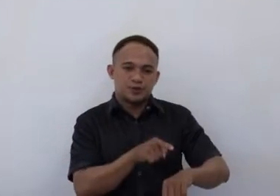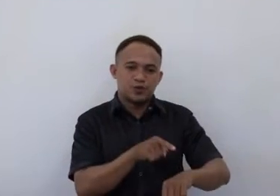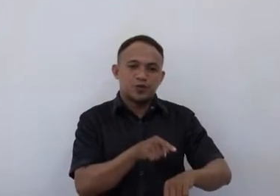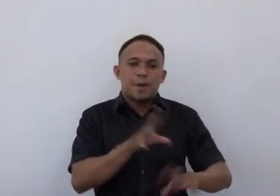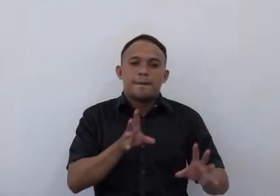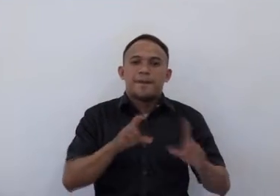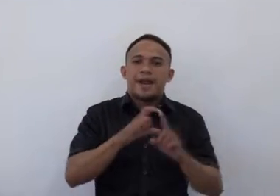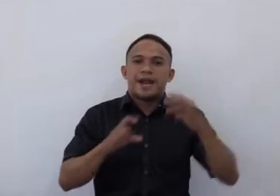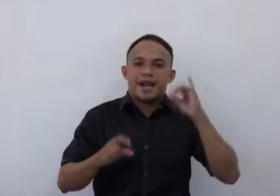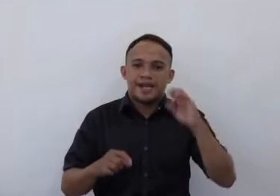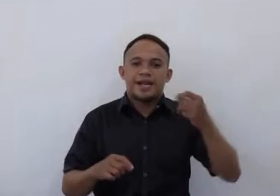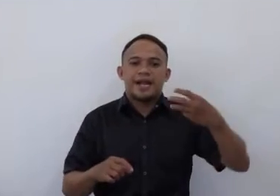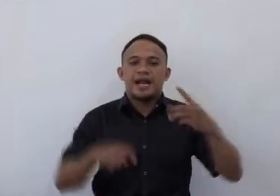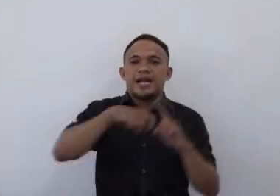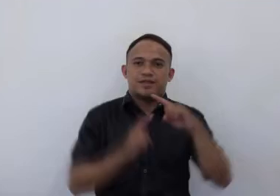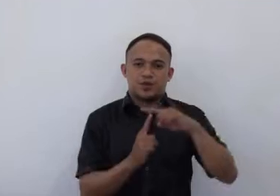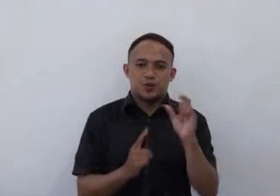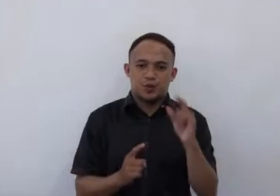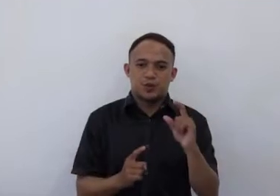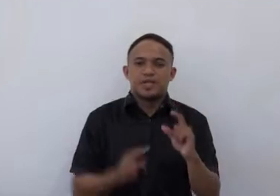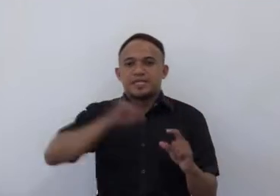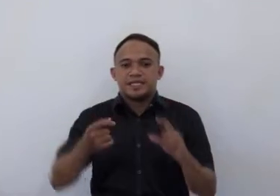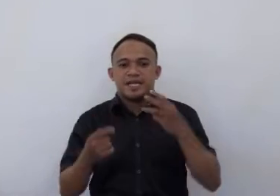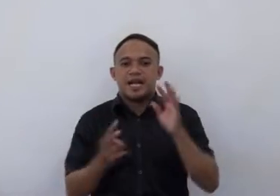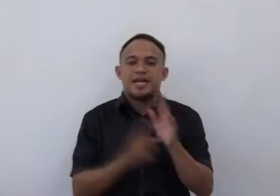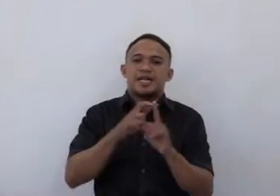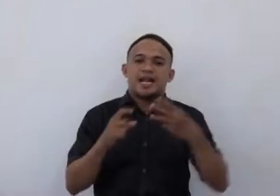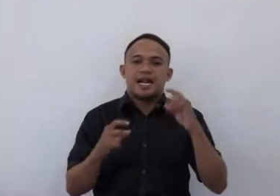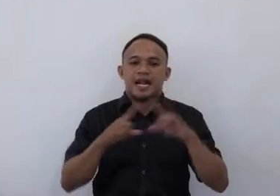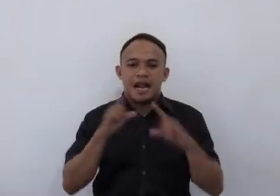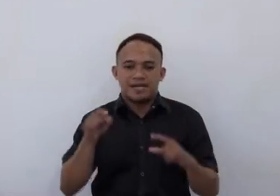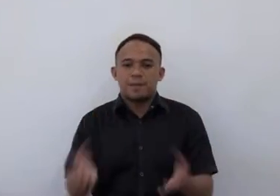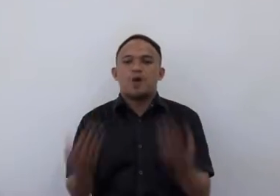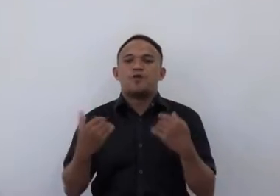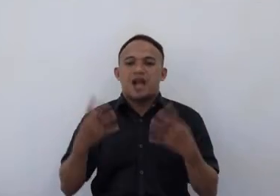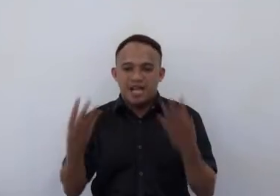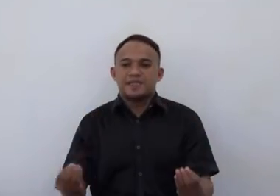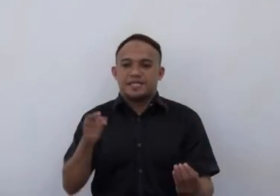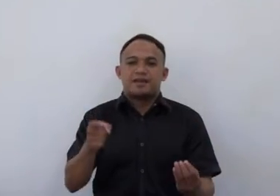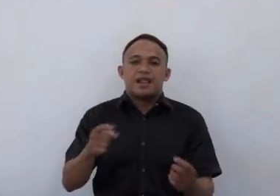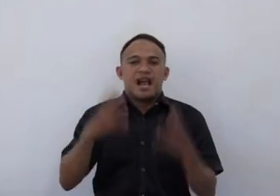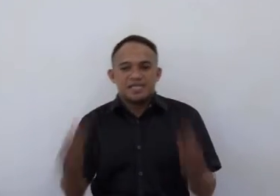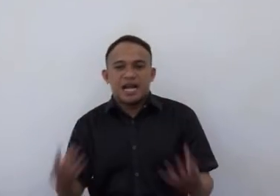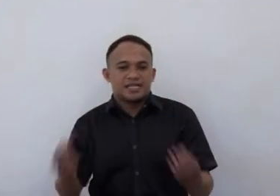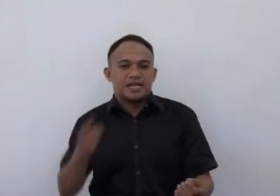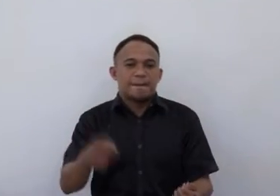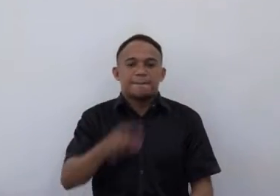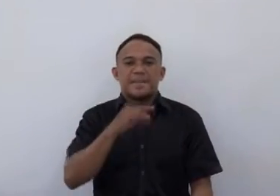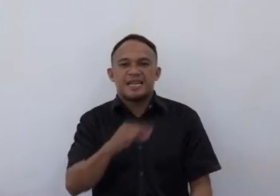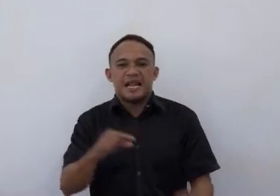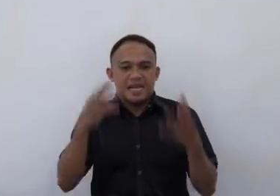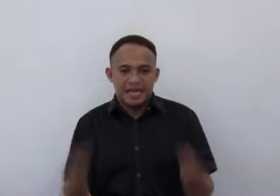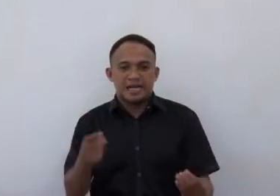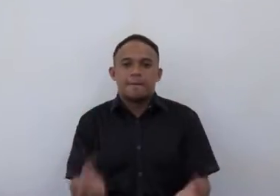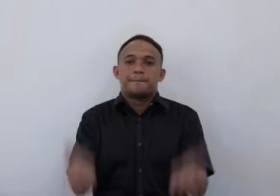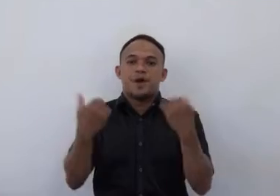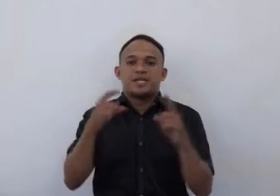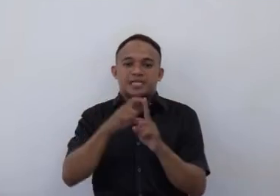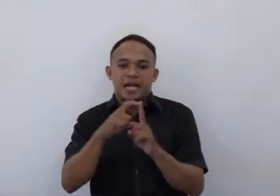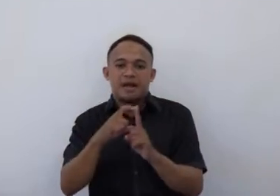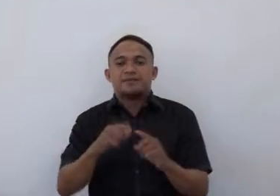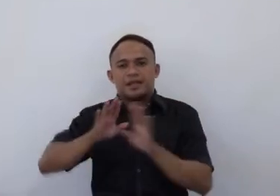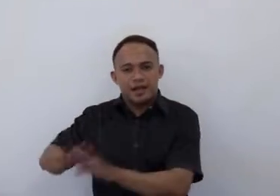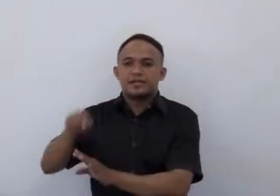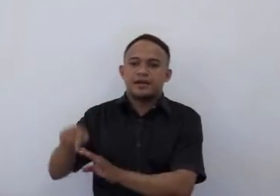bisa berhasil. Sementara itu, Direktur Jenderal Pembangunan Desa dan Perdesaan Kementerian